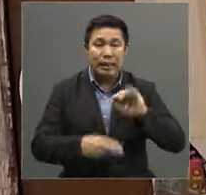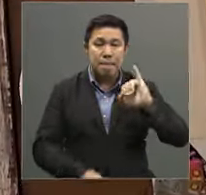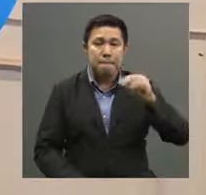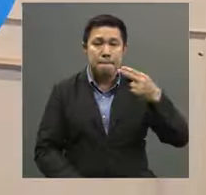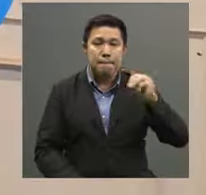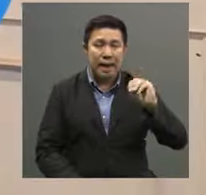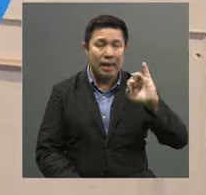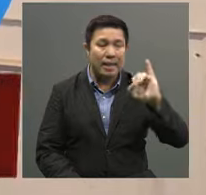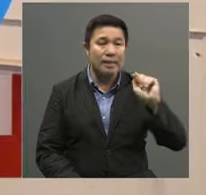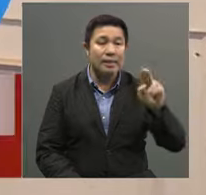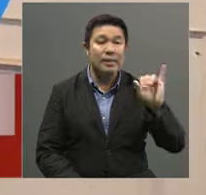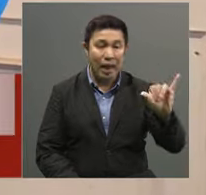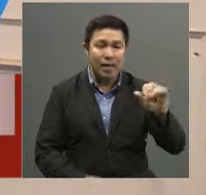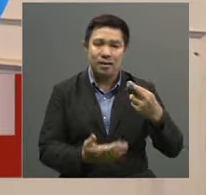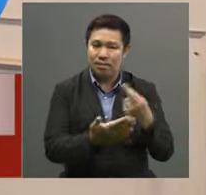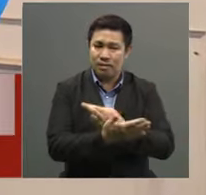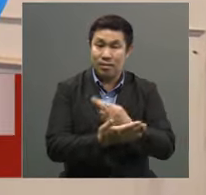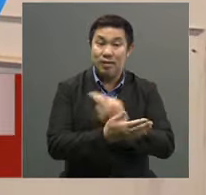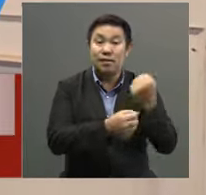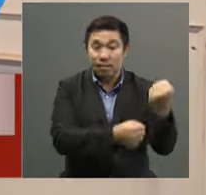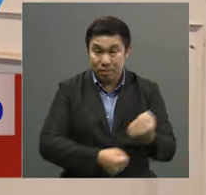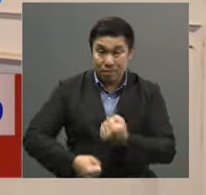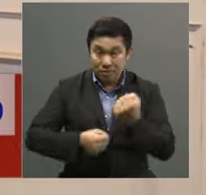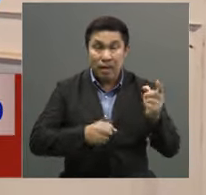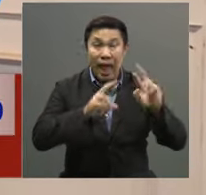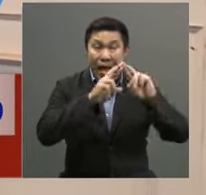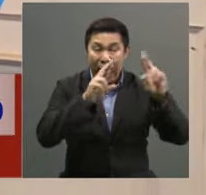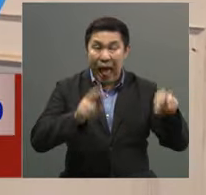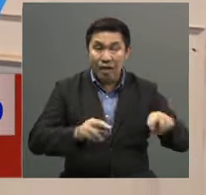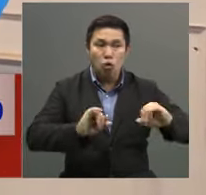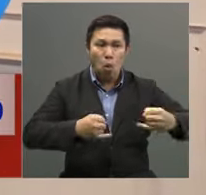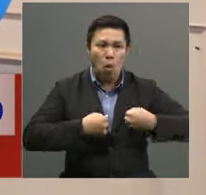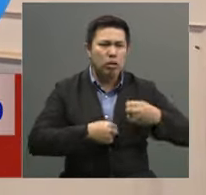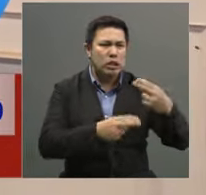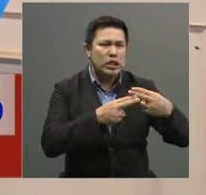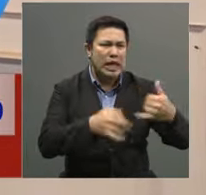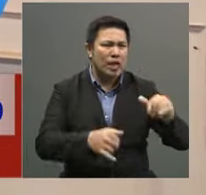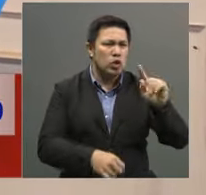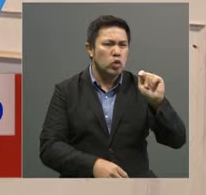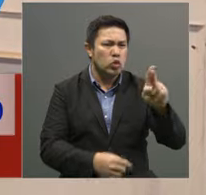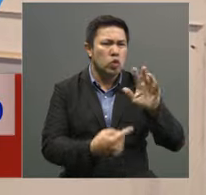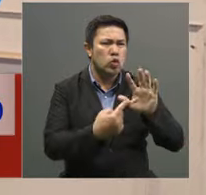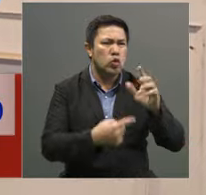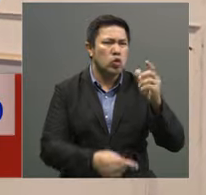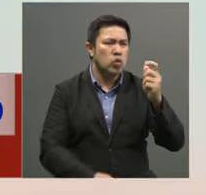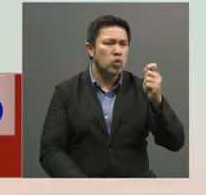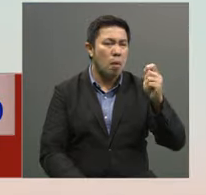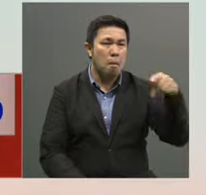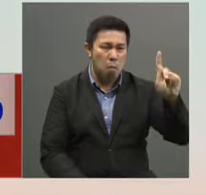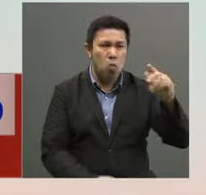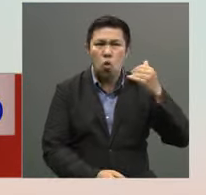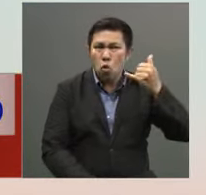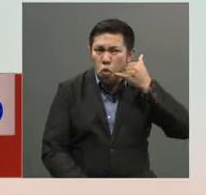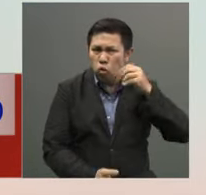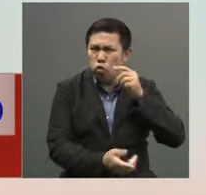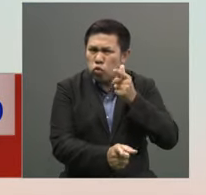ไหมไทยราชบุรีค่ะเจ้าของร้านเนี่ยเล่าว่ามีคนชื่อท็อปมาจองโต๊ะเพื่อจะจัดงานเลี้ยงสังสรรค์พนักงานเขาบอกว่าอู้ห